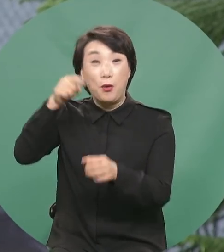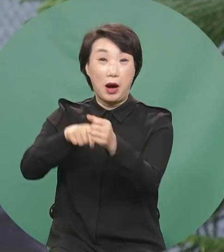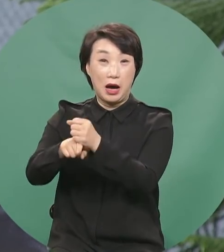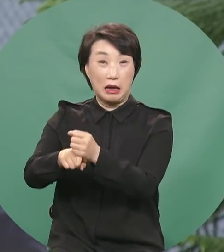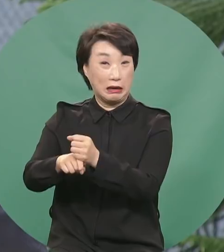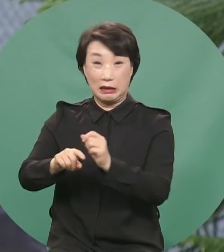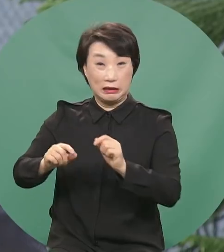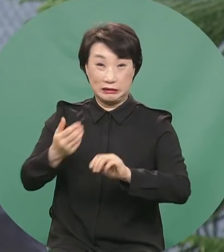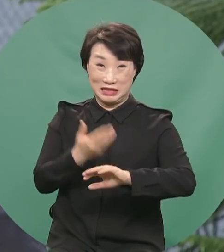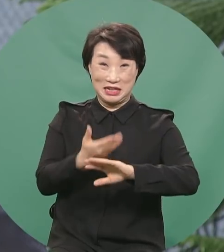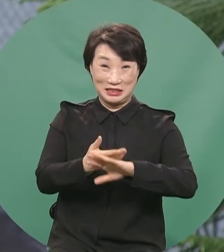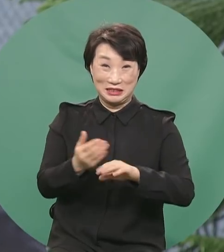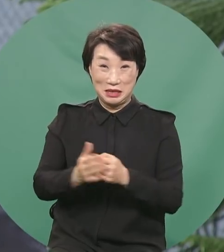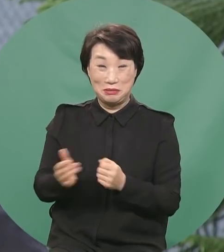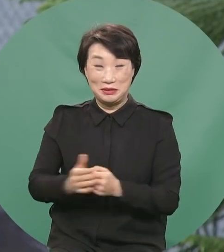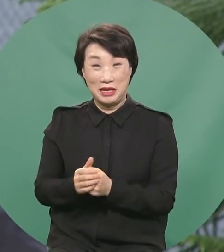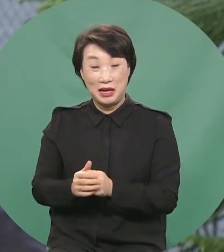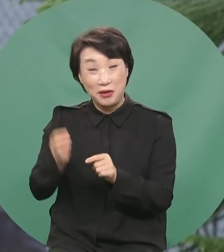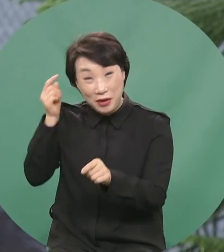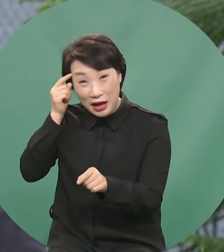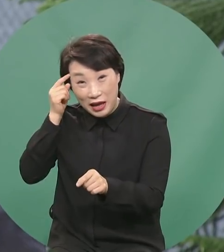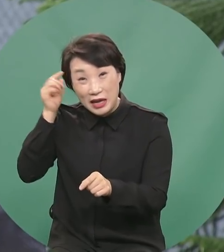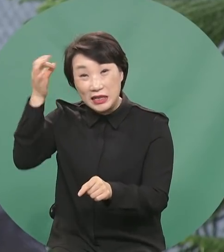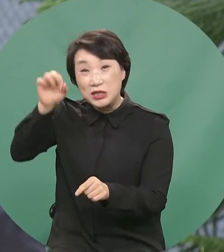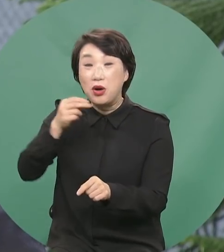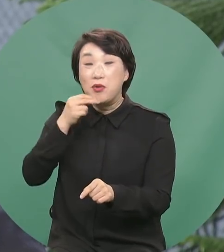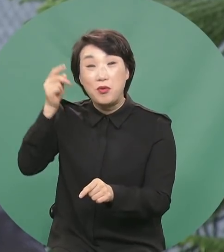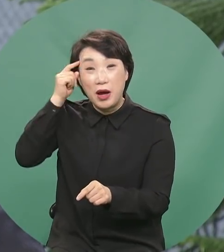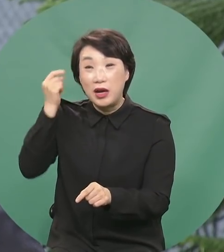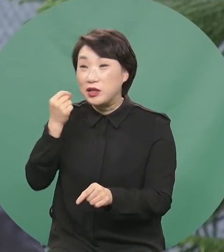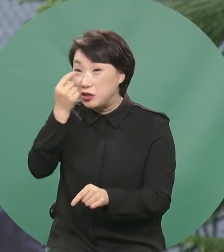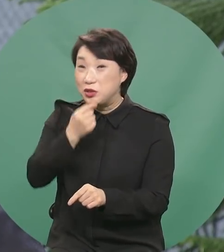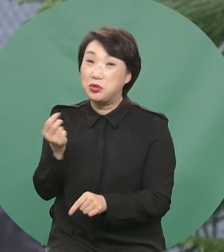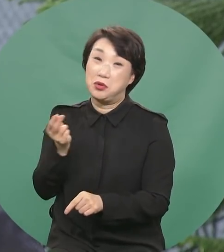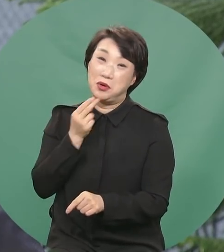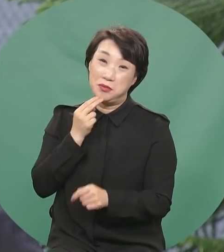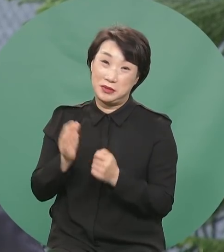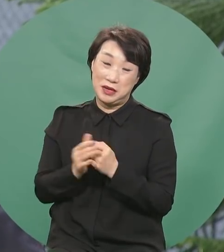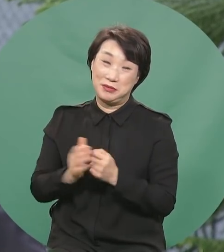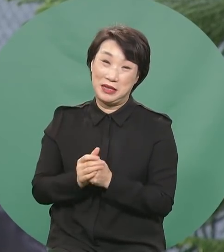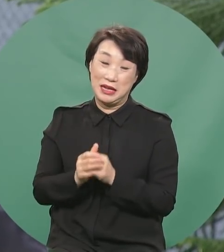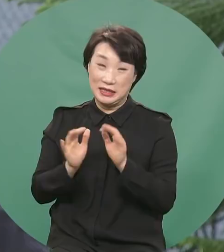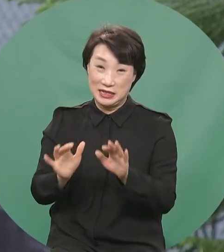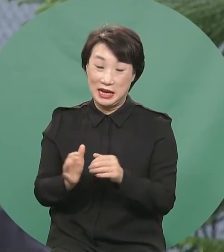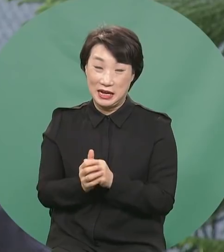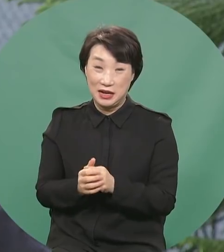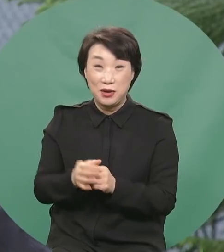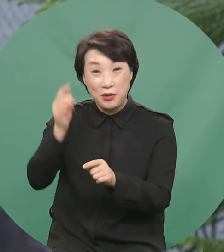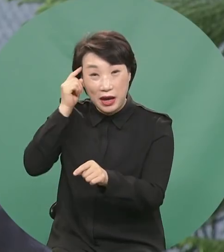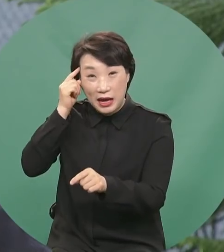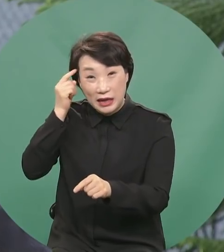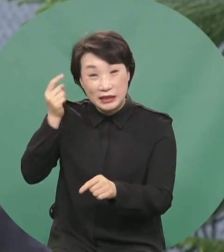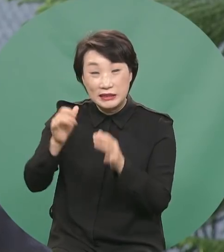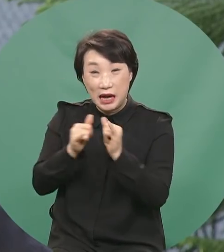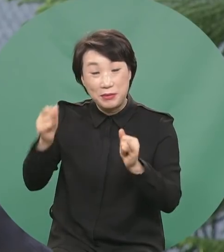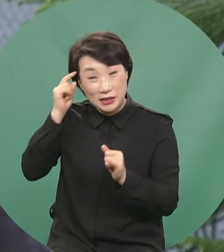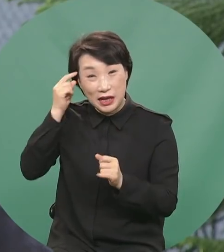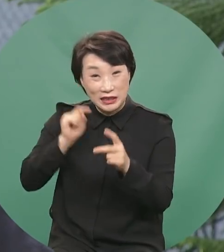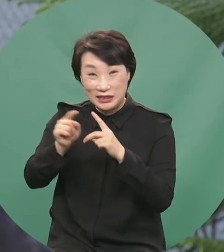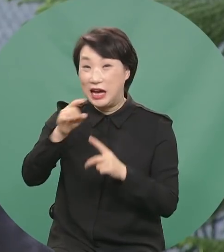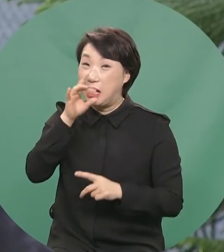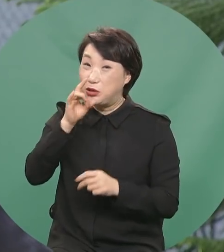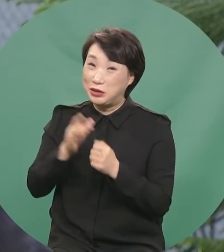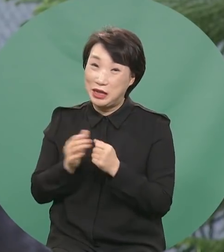과학적이 아니기 때문에. 왜? 논리적이지 않기 때문에. 왜? 이성적으로 이해가 되지